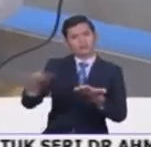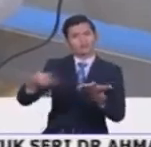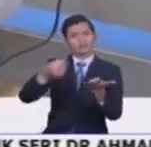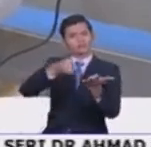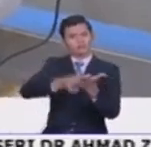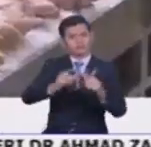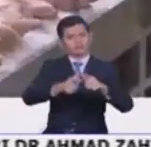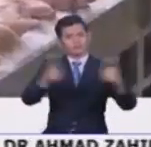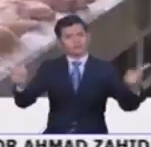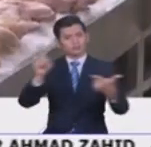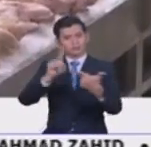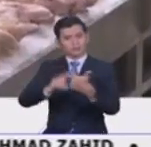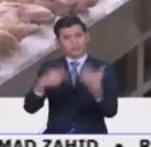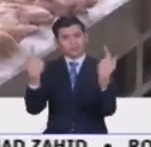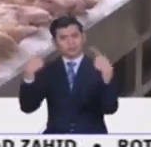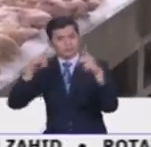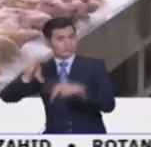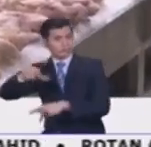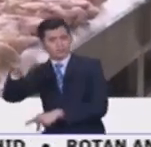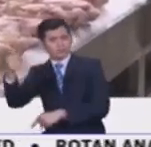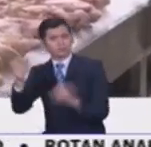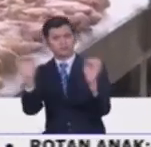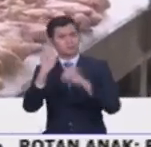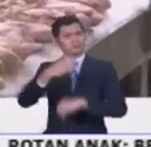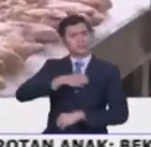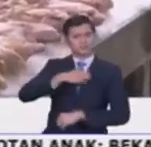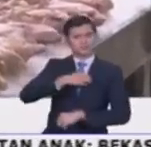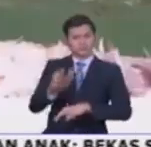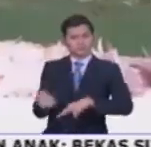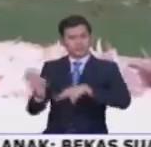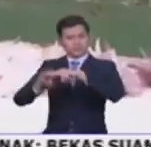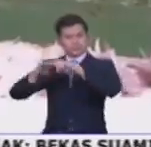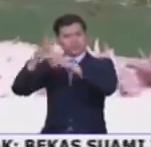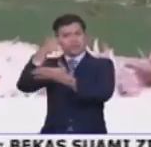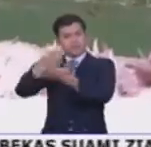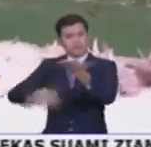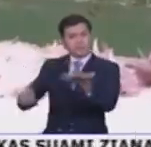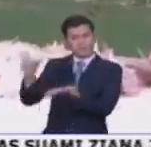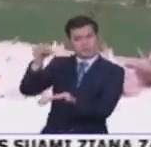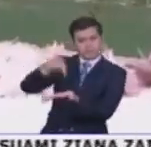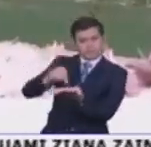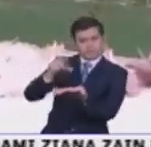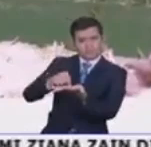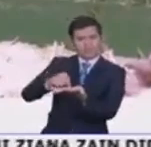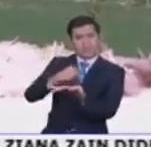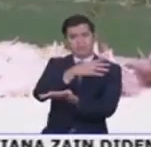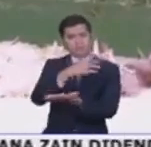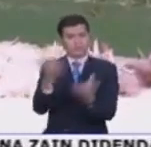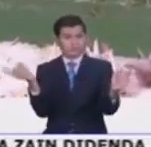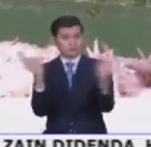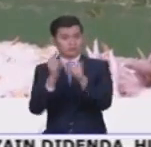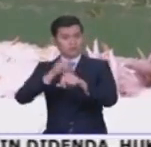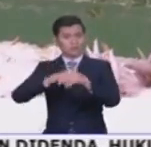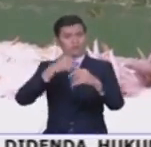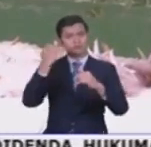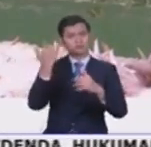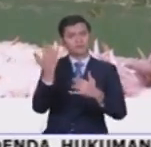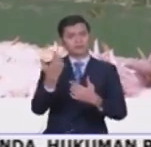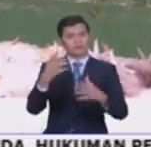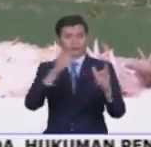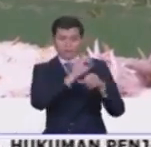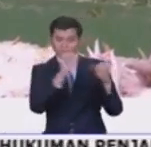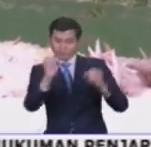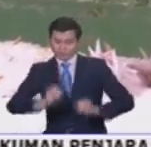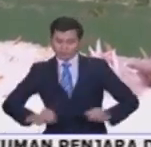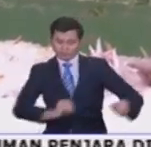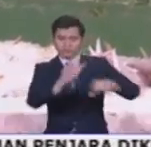raya. Setakat ini juga tiada aduan berkaitan kenaikan harga. Beliau ditemui ketika menyertai operasi pemantauan bekalan ayam